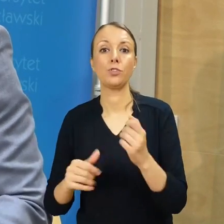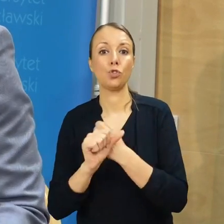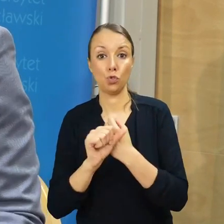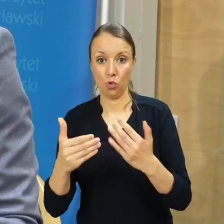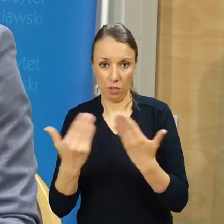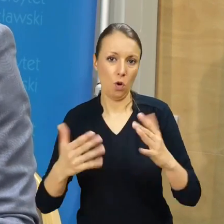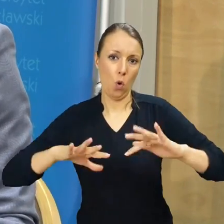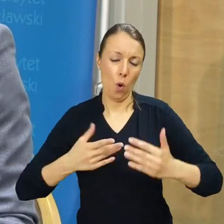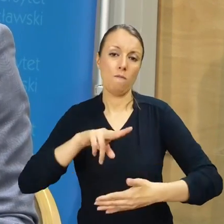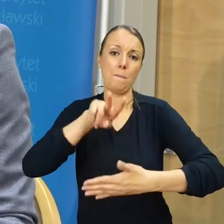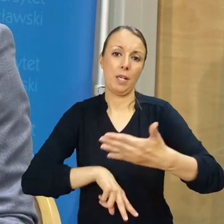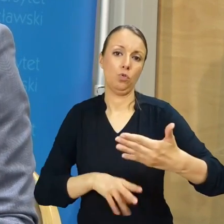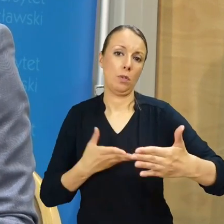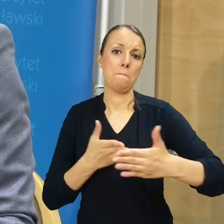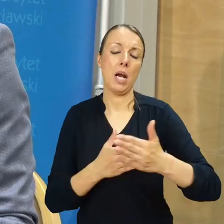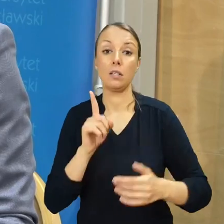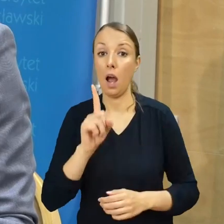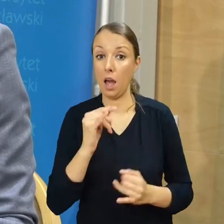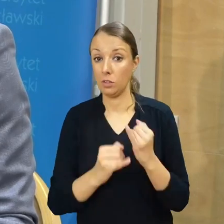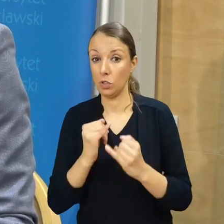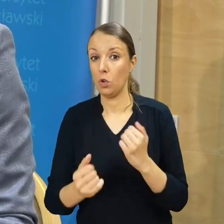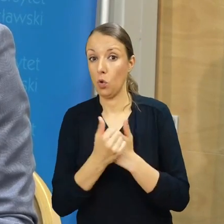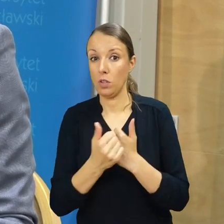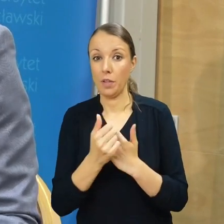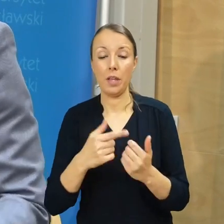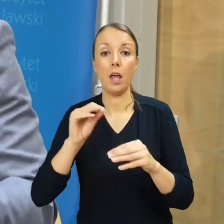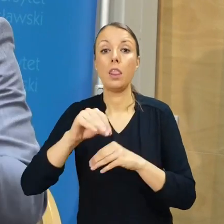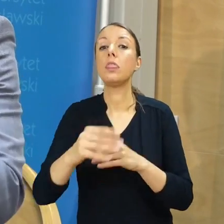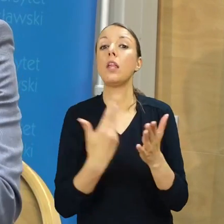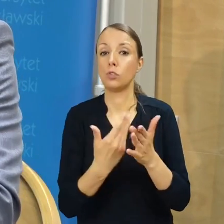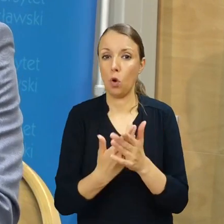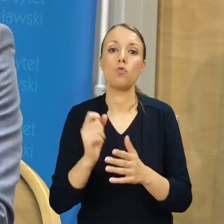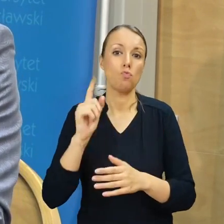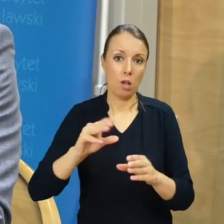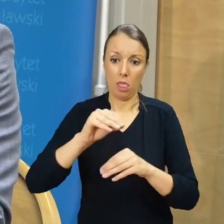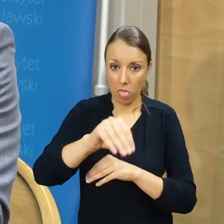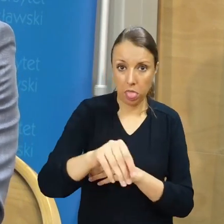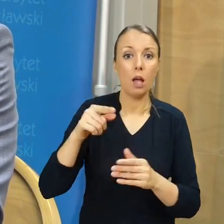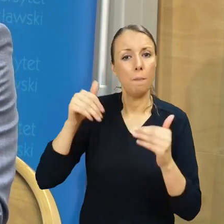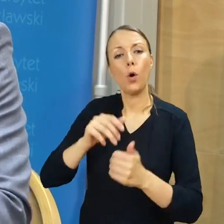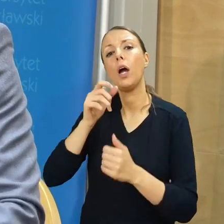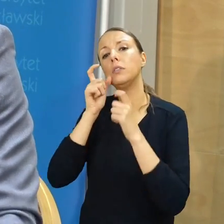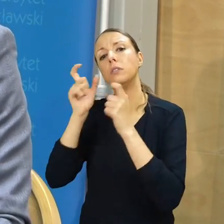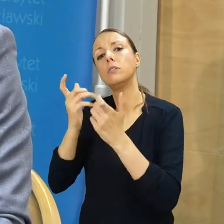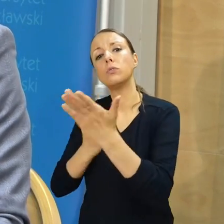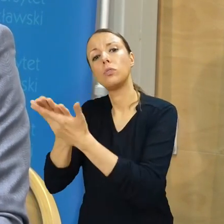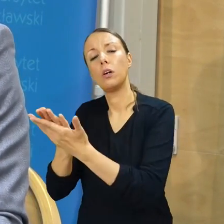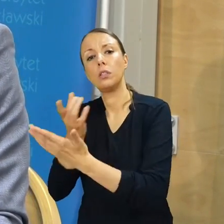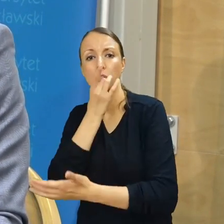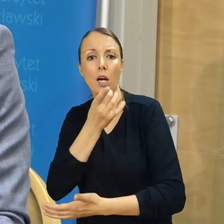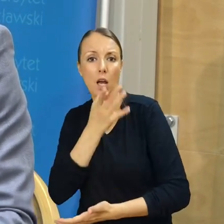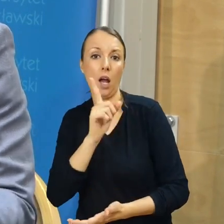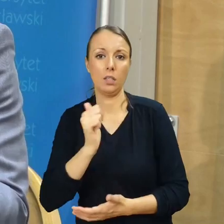bez uzasadnionej zwłoki, to mamy przewlekłość i możemy to skarżyć. Oczywiście do momentu, aż wyda decyzję teraz, po tych ostatnich